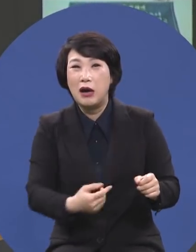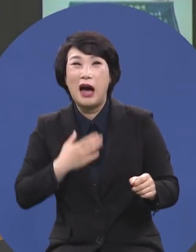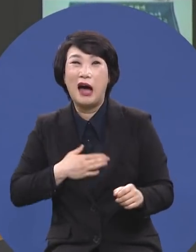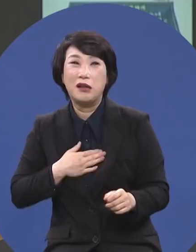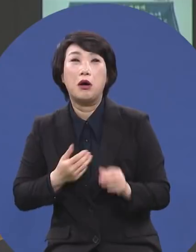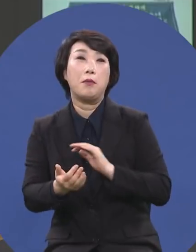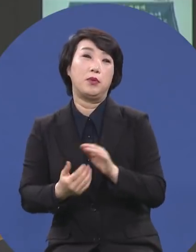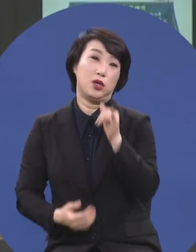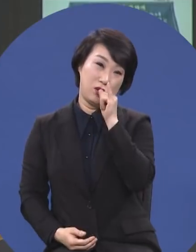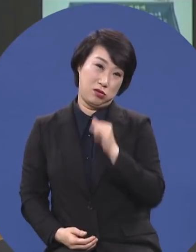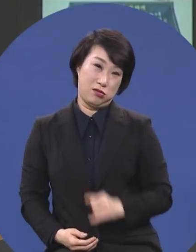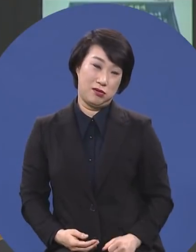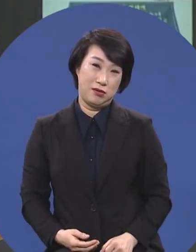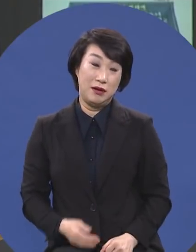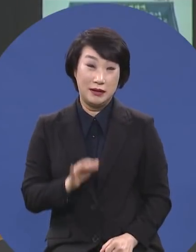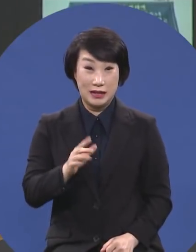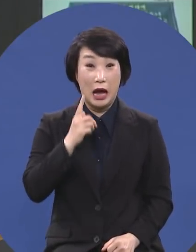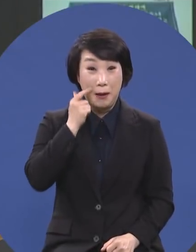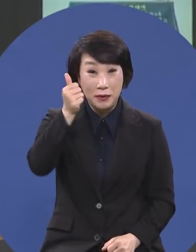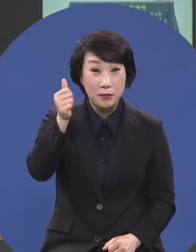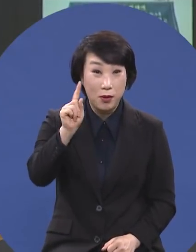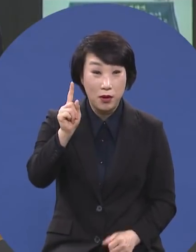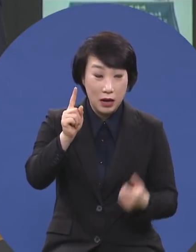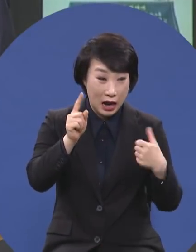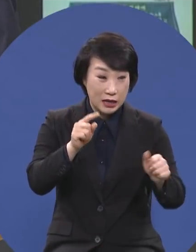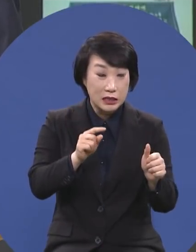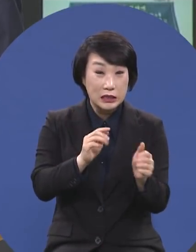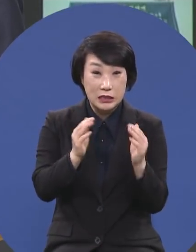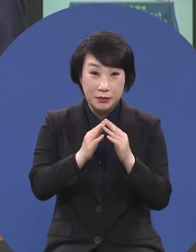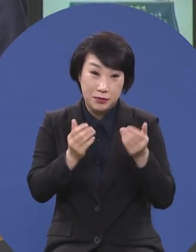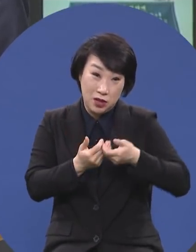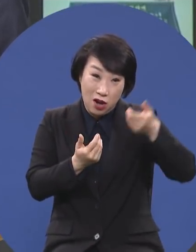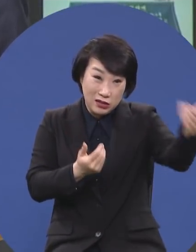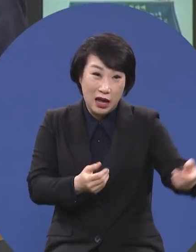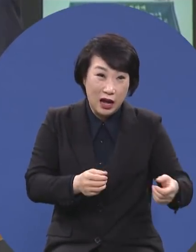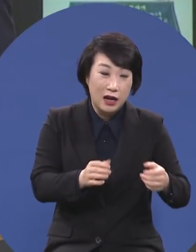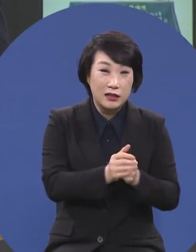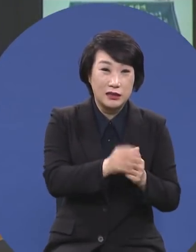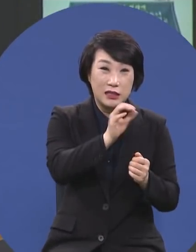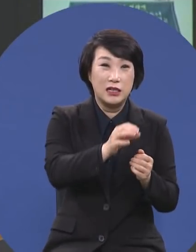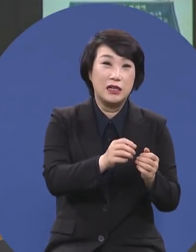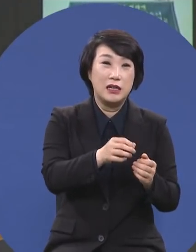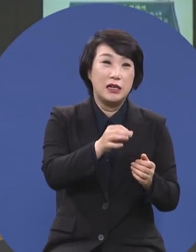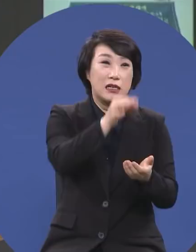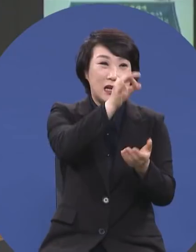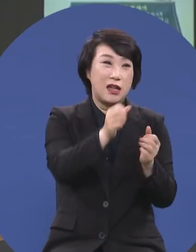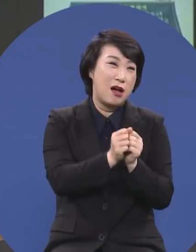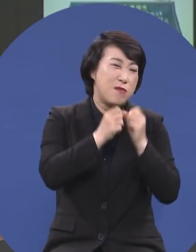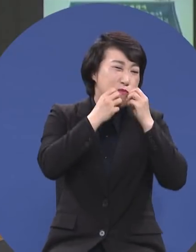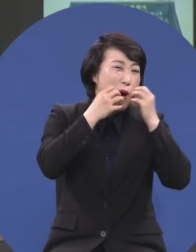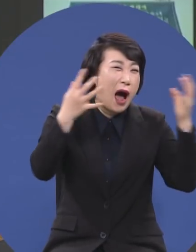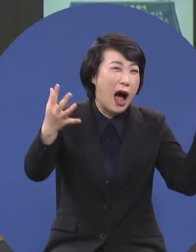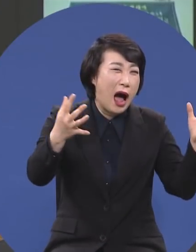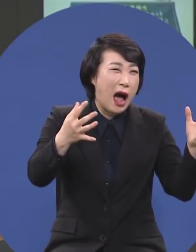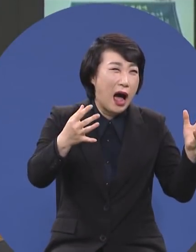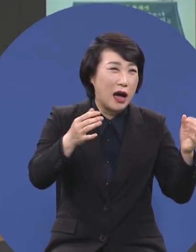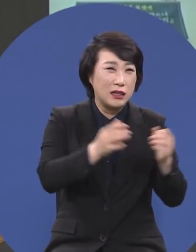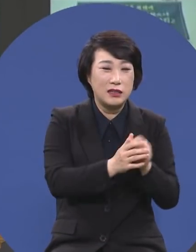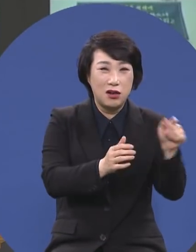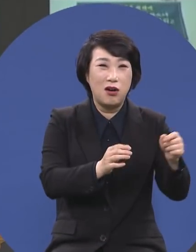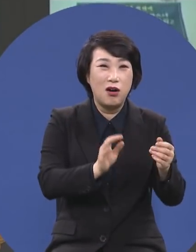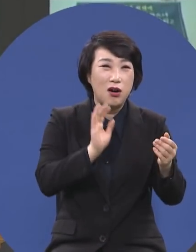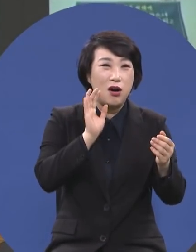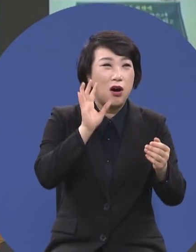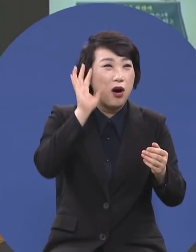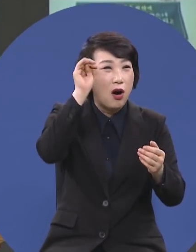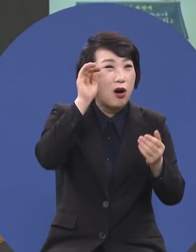있습니다. 아버지는 자식이 집을 떠나서 호랑방탕하면 머지않은 장래에 죽을